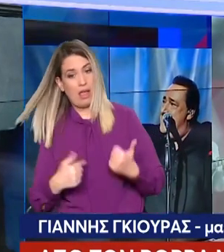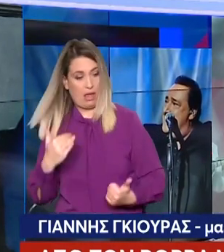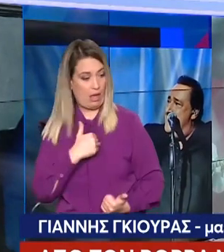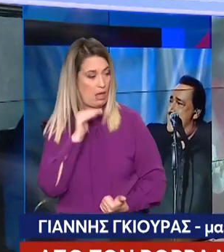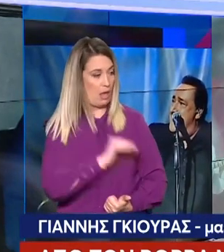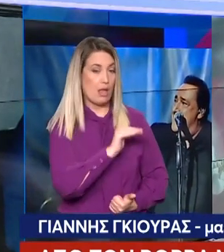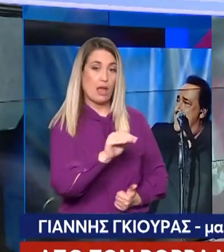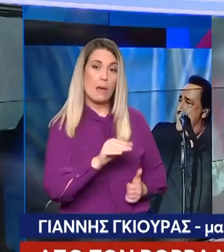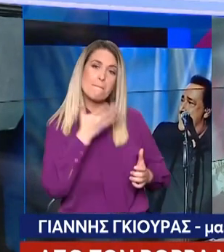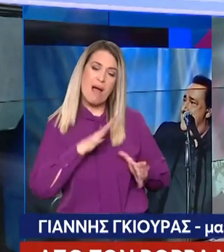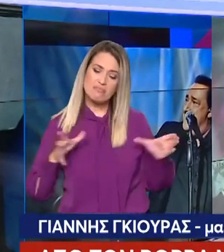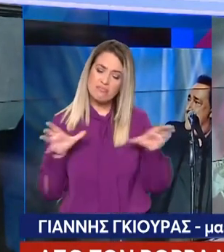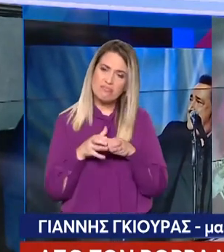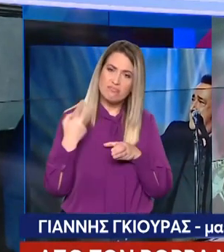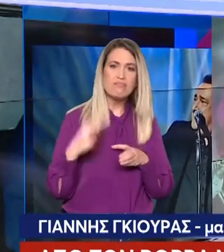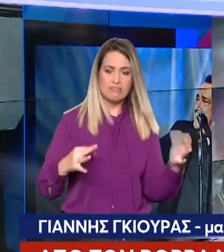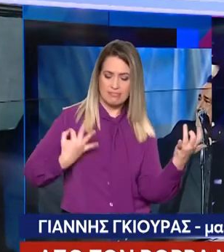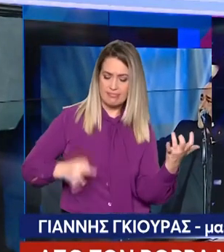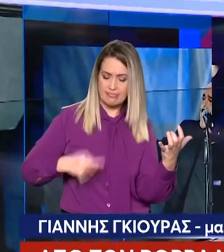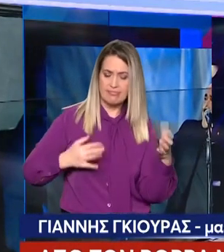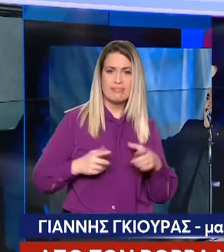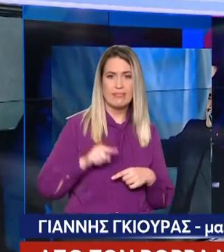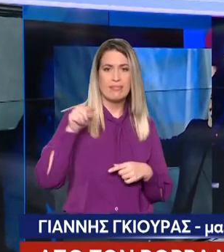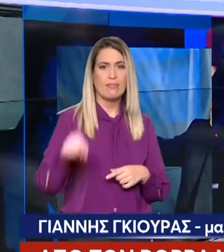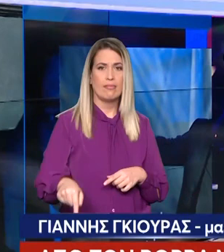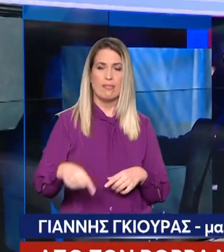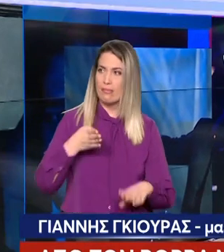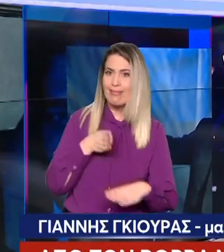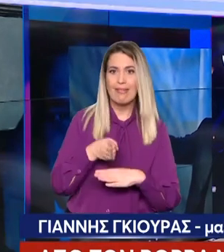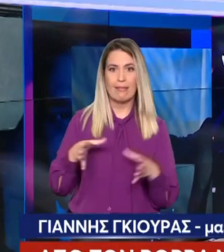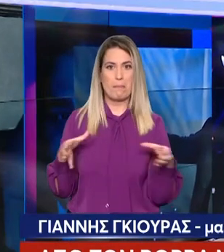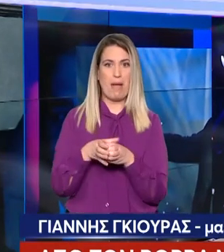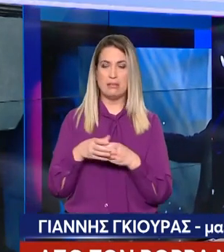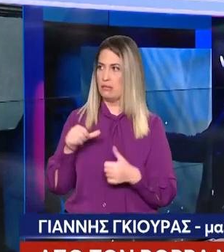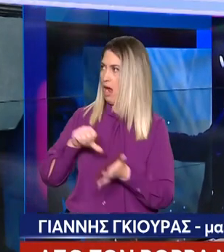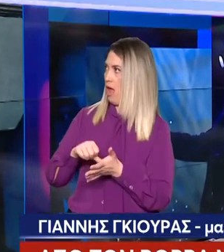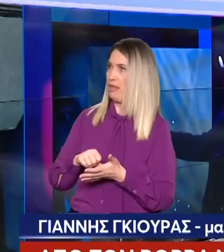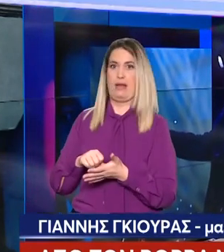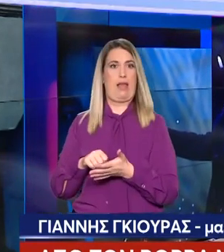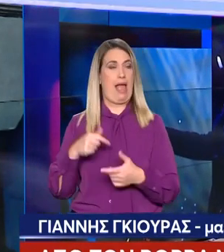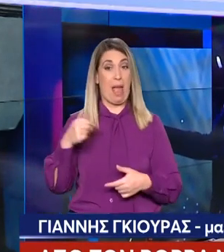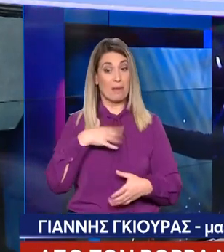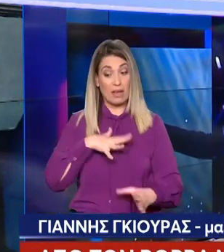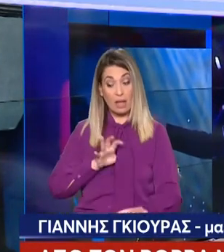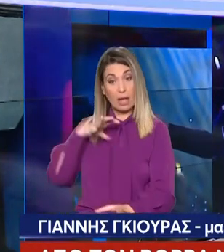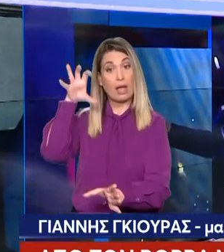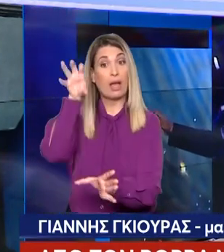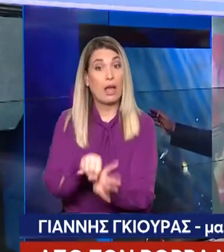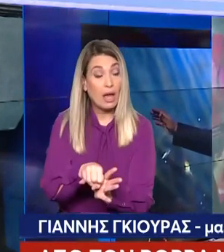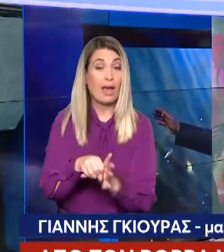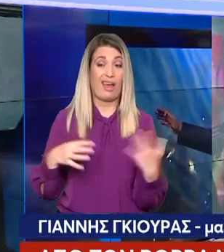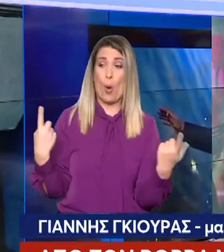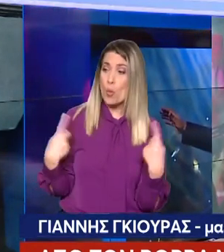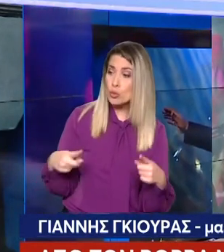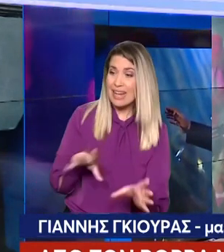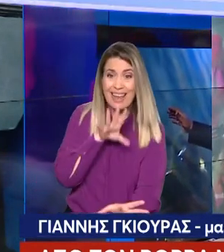του οικογένεια και την επέβαλε στην Αθήνα. Μας έβαλε μέσα στον κόσμο της μουσικής, μας